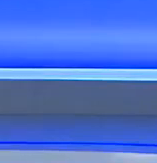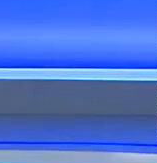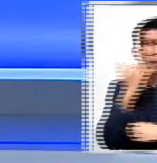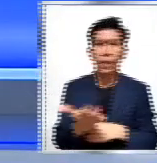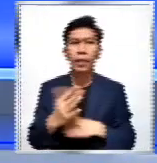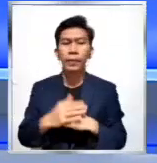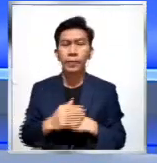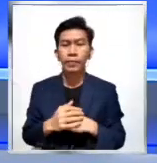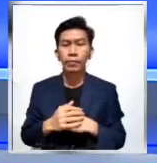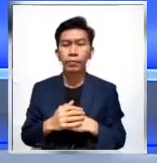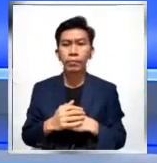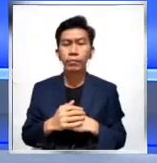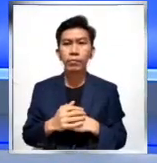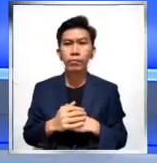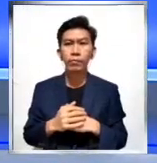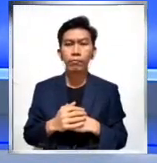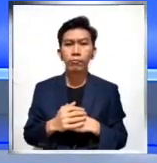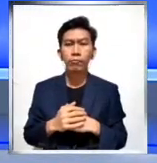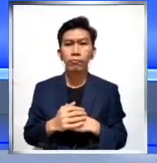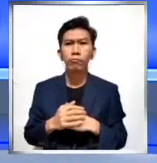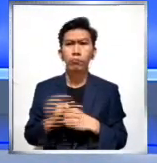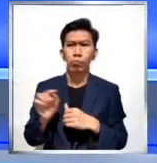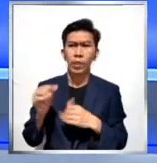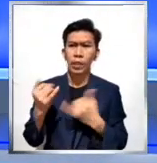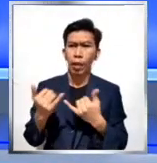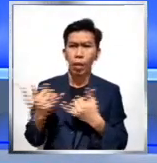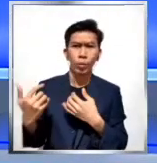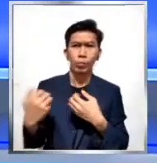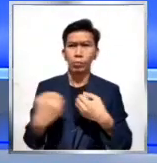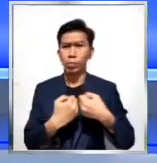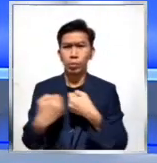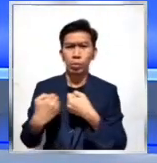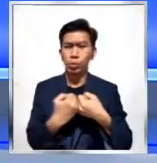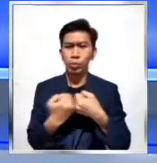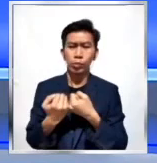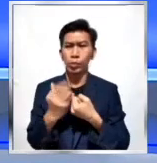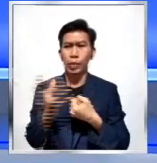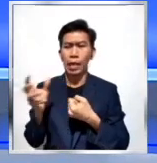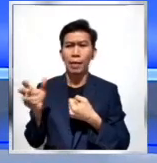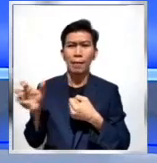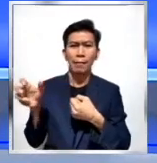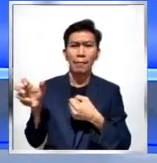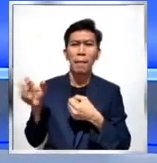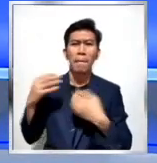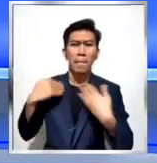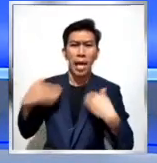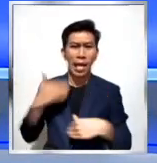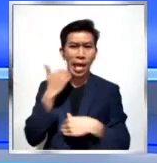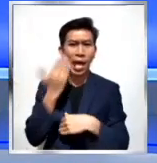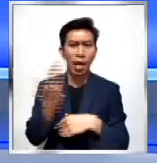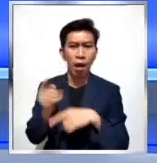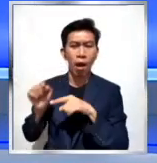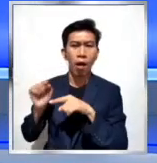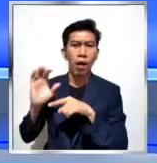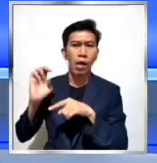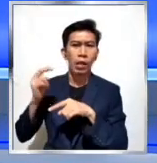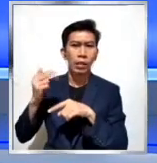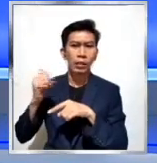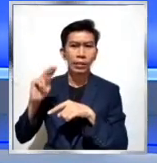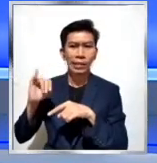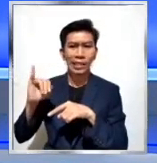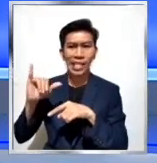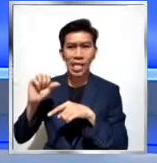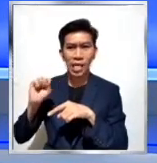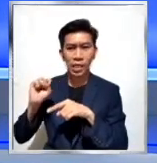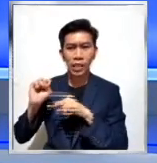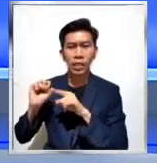Mistulang agawan po ng bangkay ang nangyayari ngayon. Sa pagitan po yan ng mga naulila ni National Democratic Front of the Philippines Peace Consultant